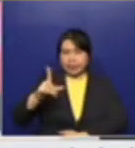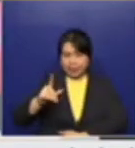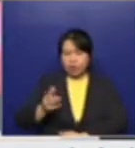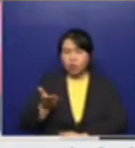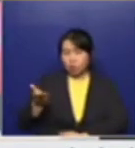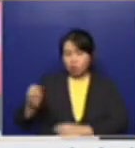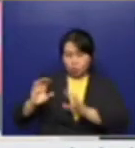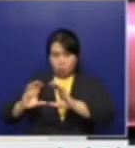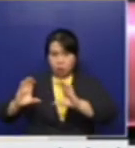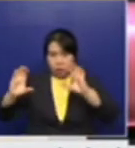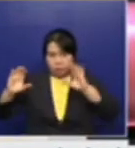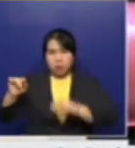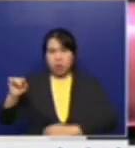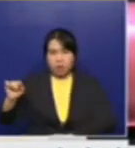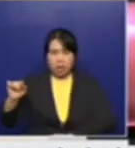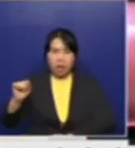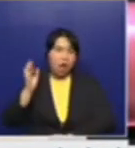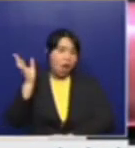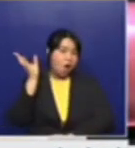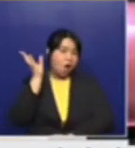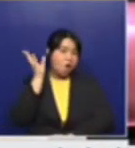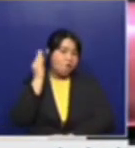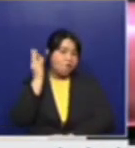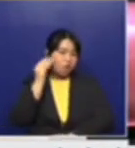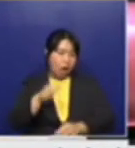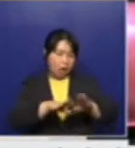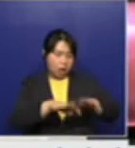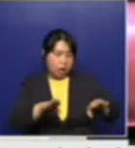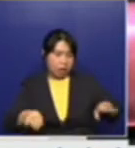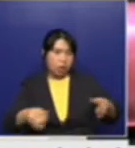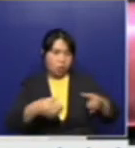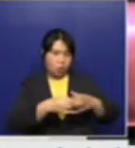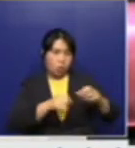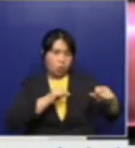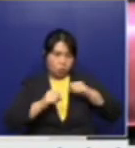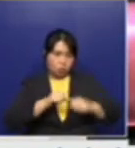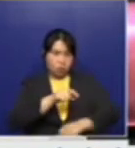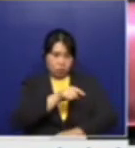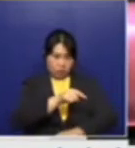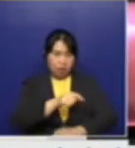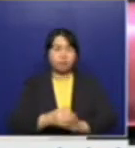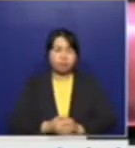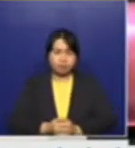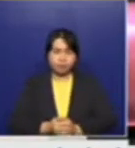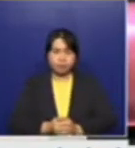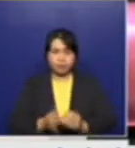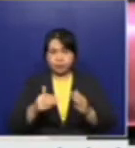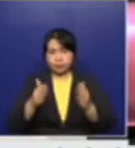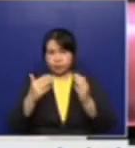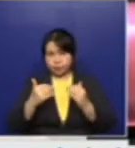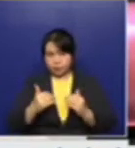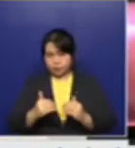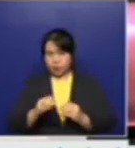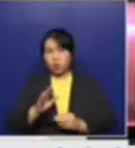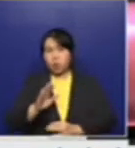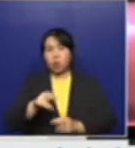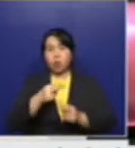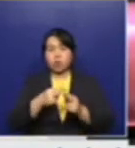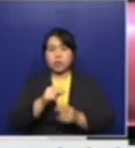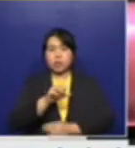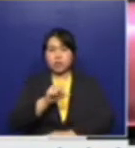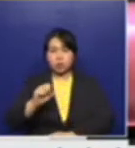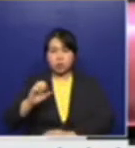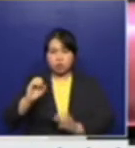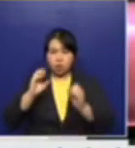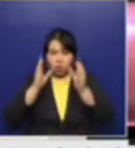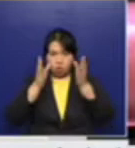รับฟังความคิดเห็นของนิสิตเรียนนิสิตนักศึกษาและกลุ่มเยาวชนและยติที่ของท่านครูมนิษฐ์สัง